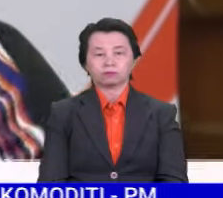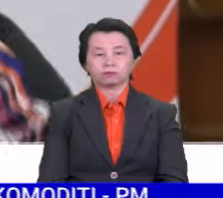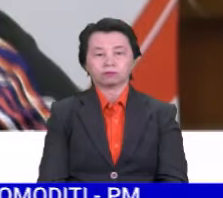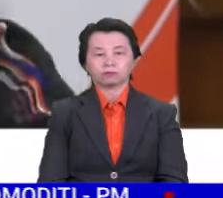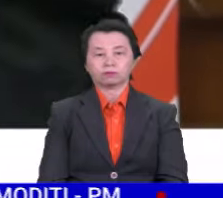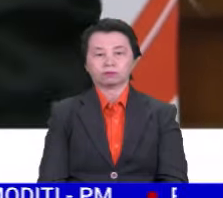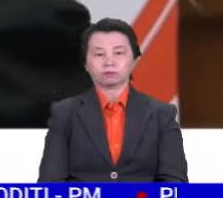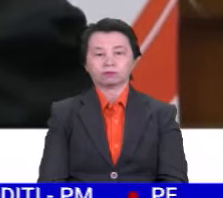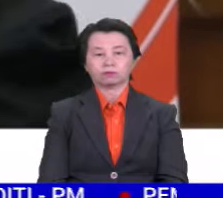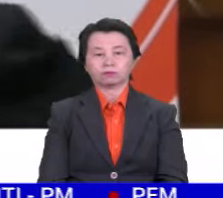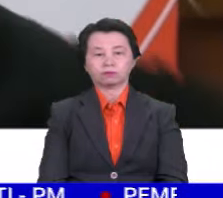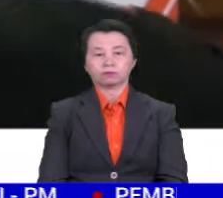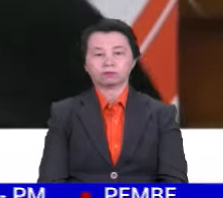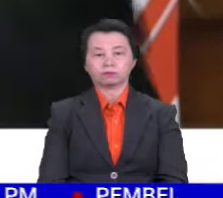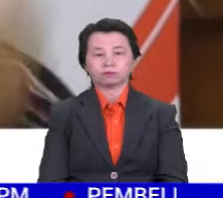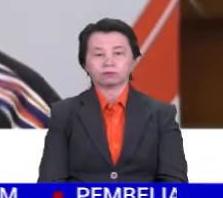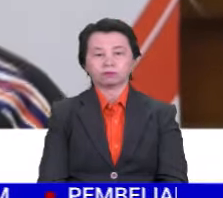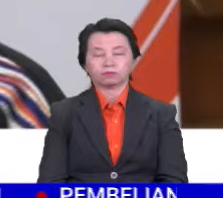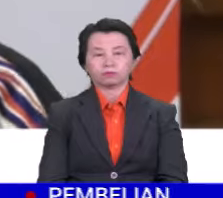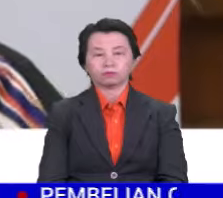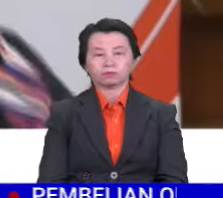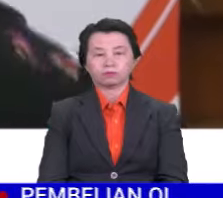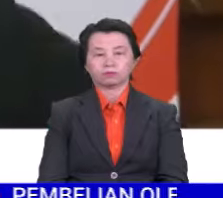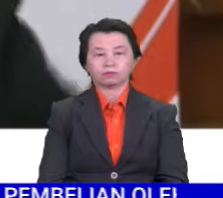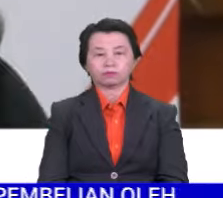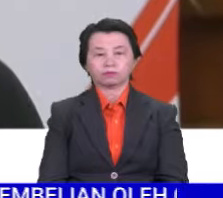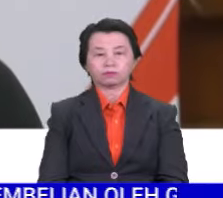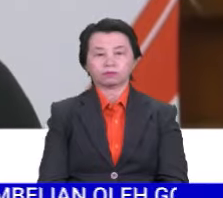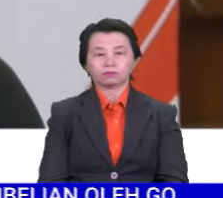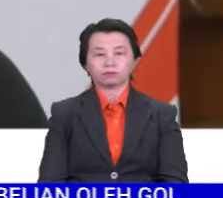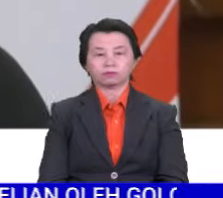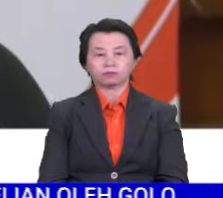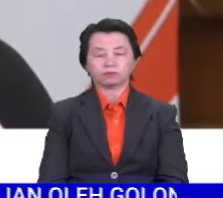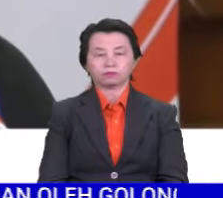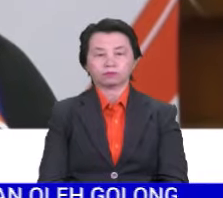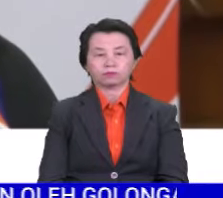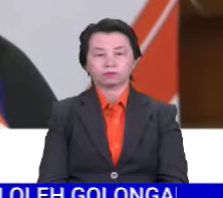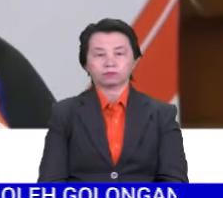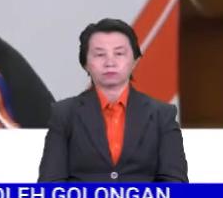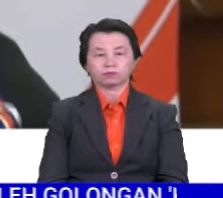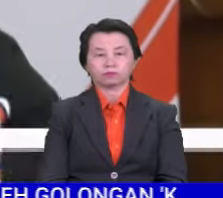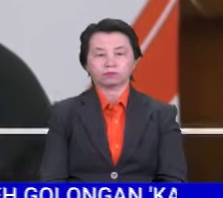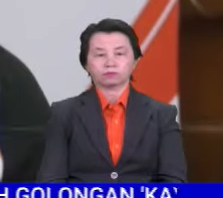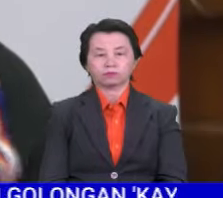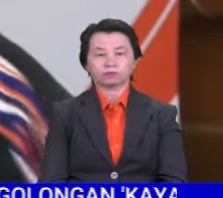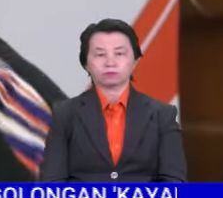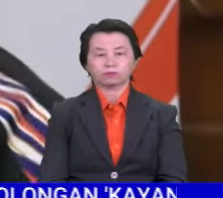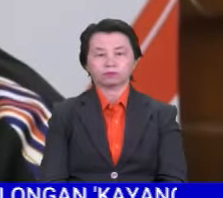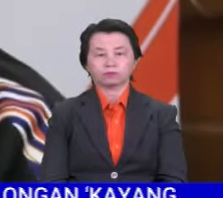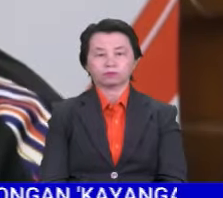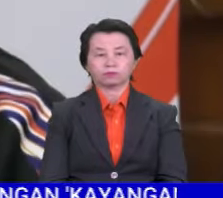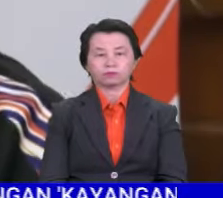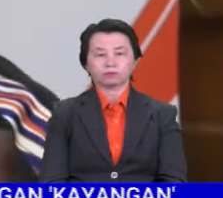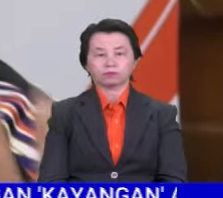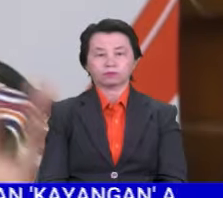Kami percaya itu satu cabar. Kami ada chance yang baik kerana